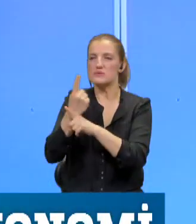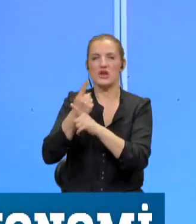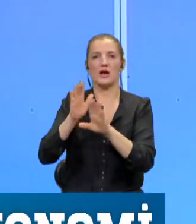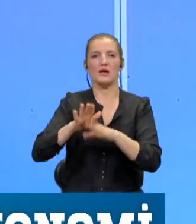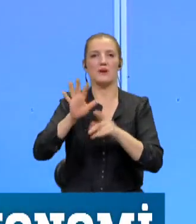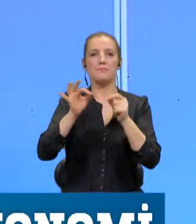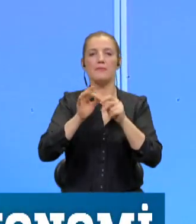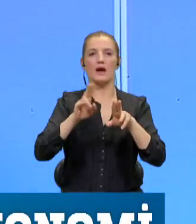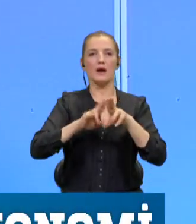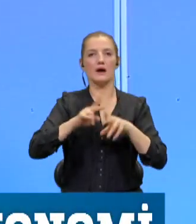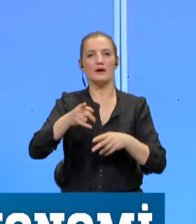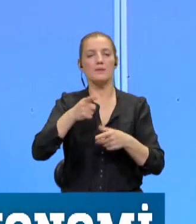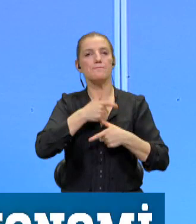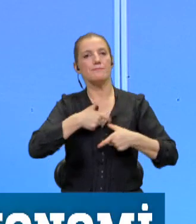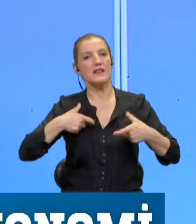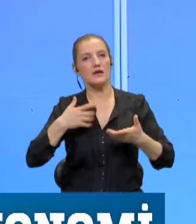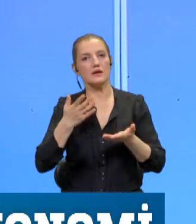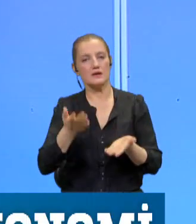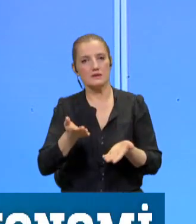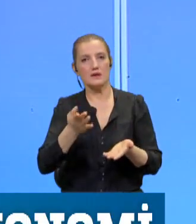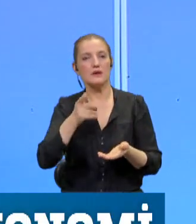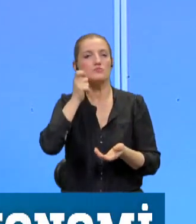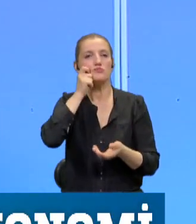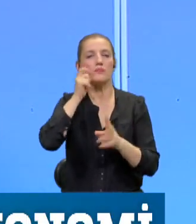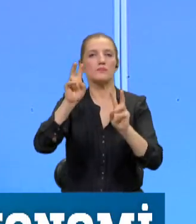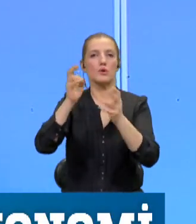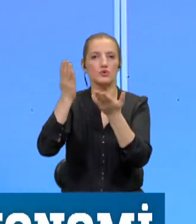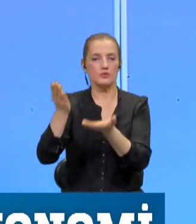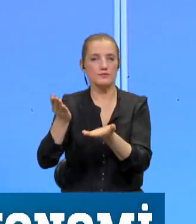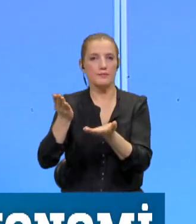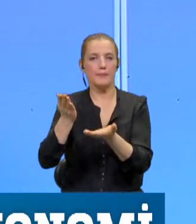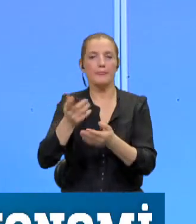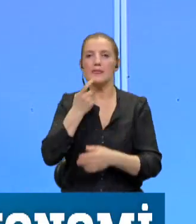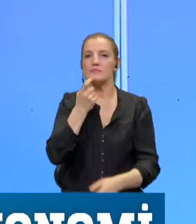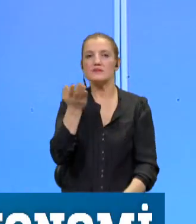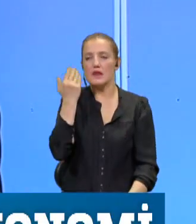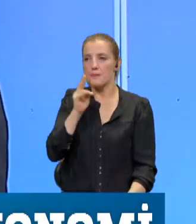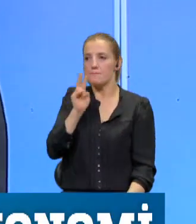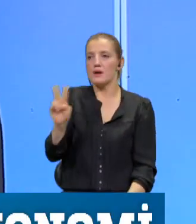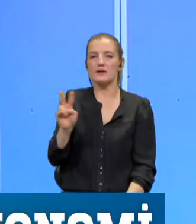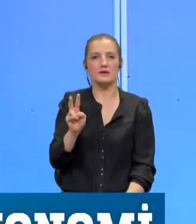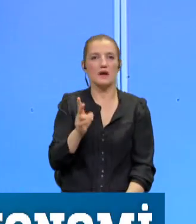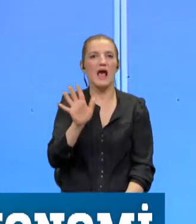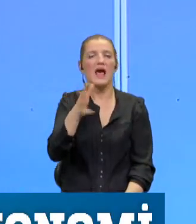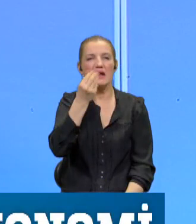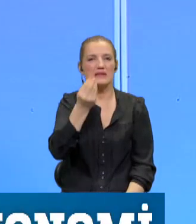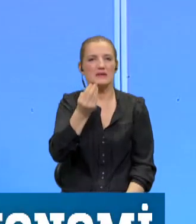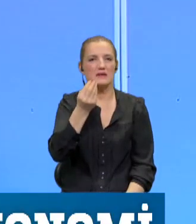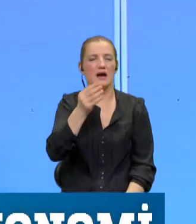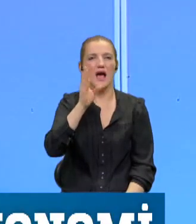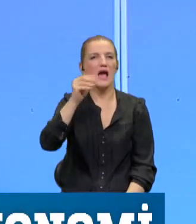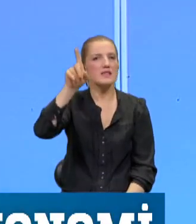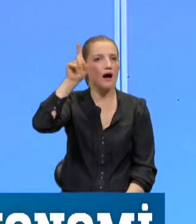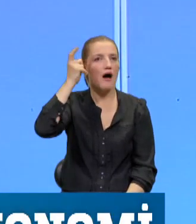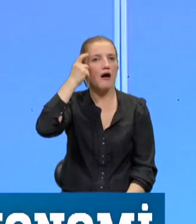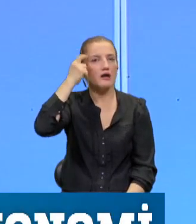kalmamıştı beka meselesi milliyetçilik meselesi dindarlık meselesi Yani geçen seneye baktığımda Mesela en iyi şey